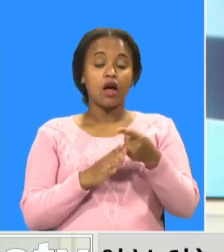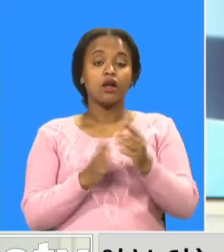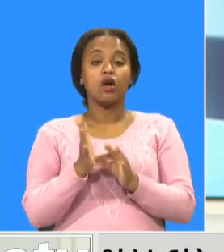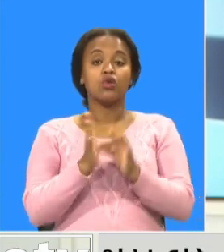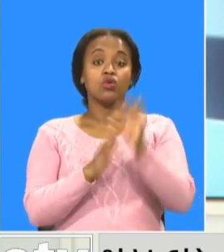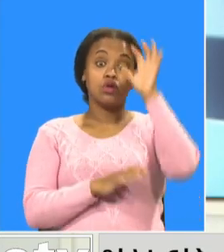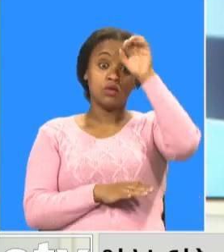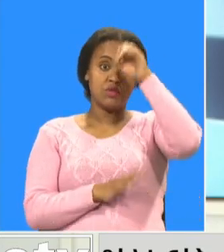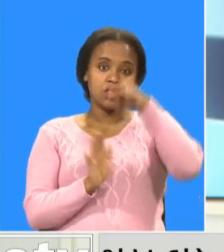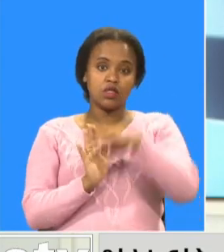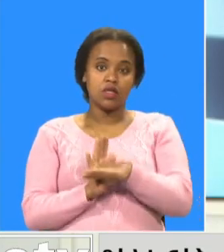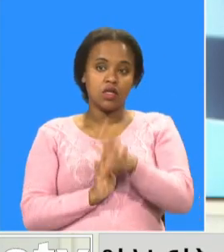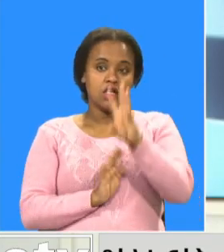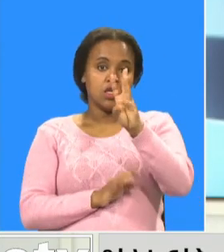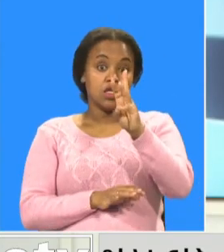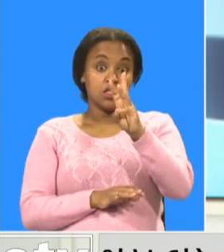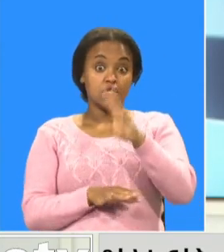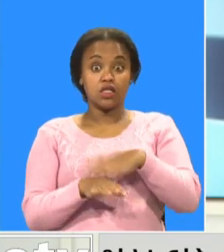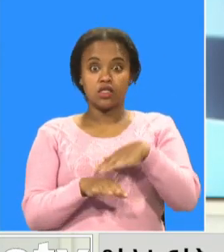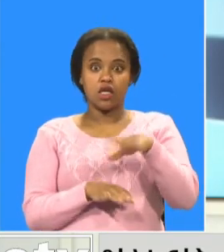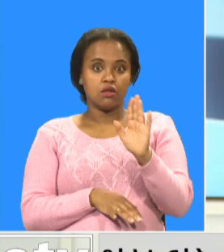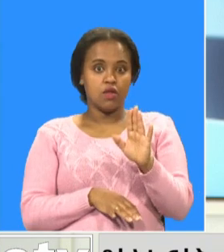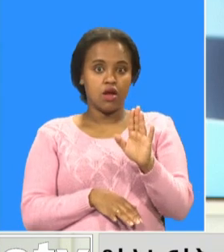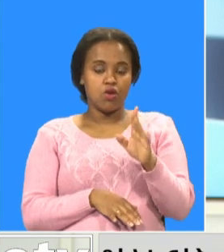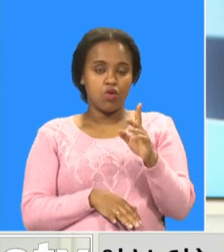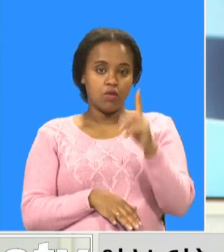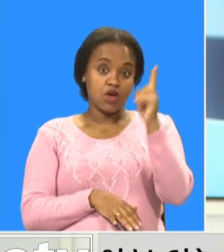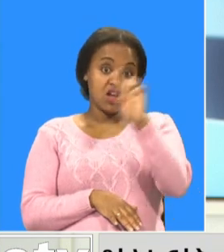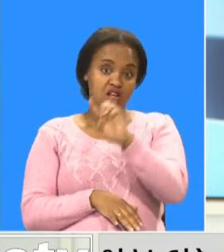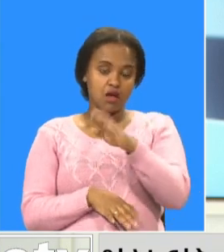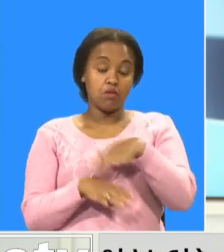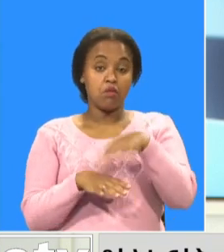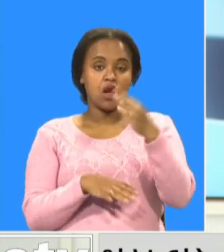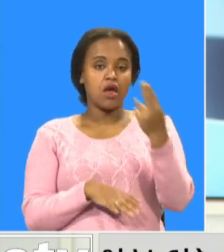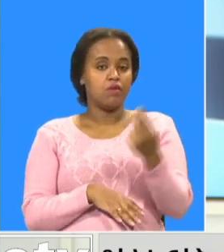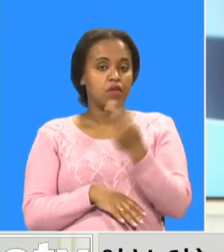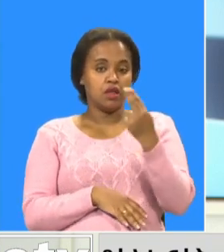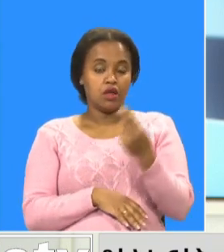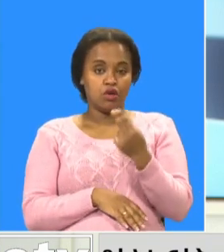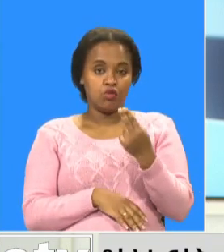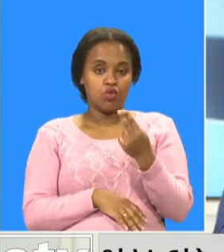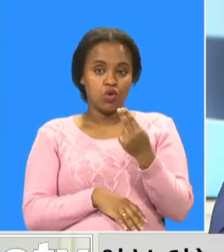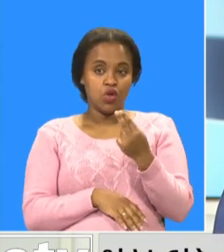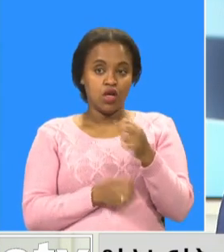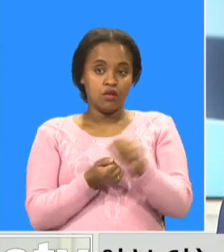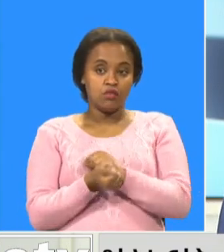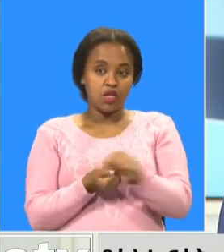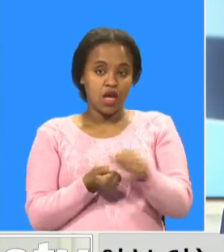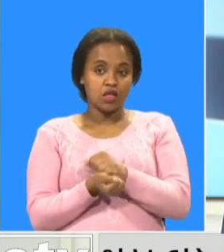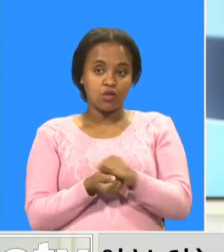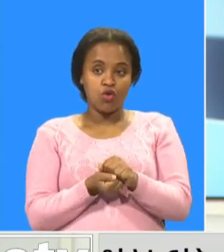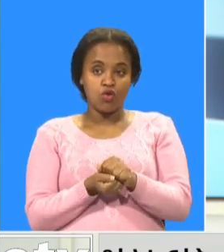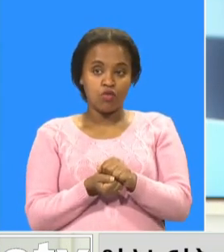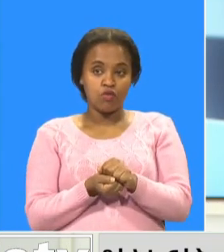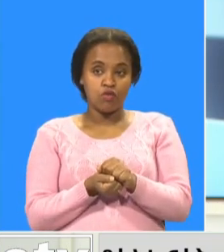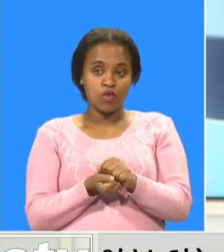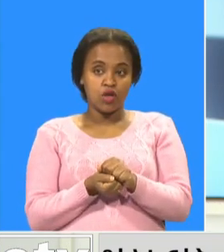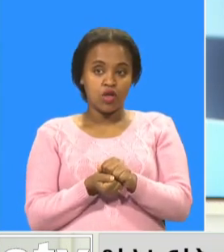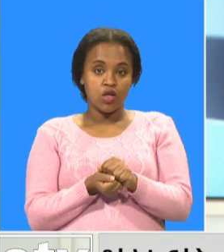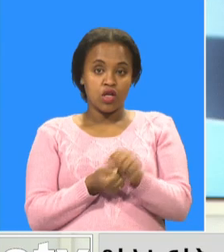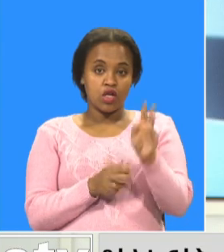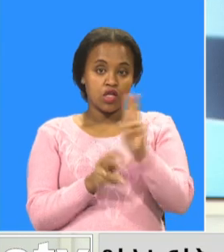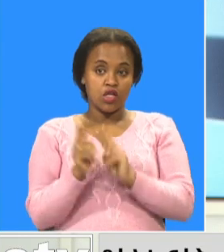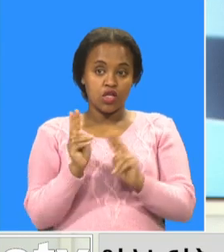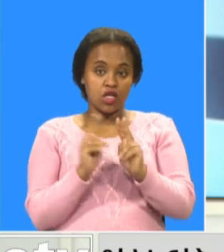ሁሉ ግምት ውስጥ አድርገን ከስድስት ሰዓት በላይ ከአንድ ቀን በላይ መጠቀሙ ይሄ ብናጥበውም አይዶንት ኖ እንግዲህ በጣም